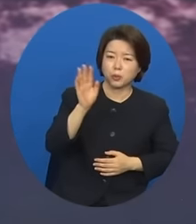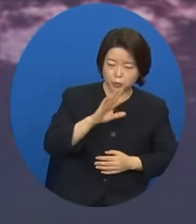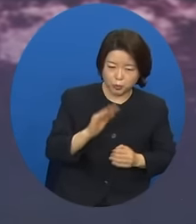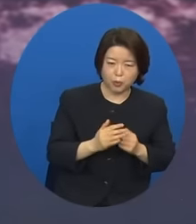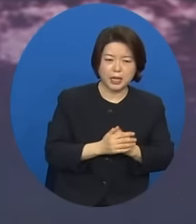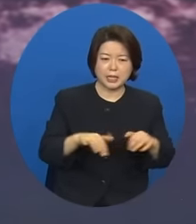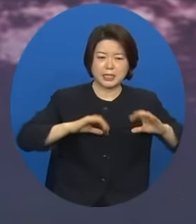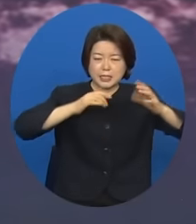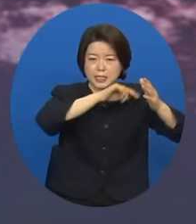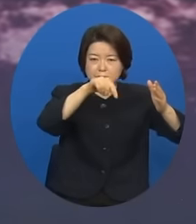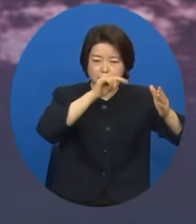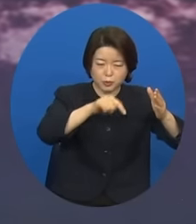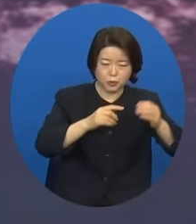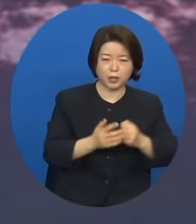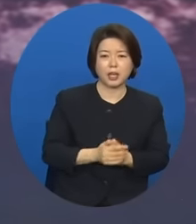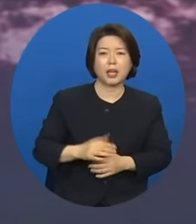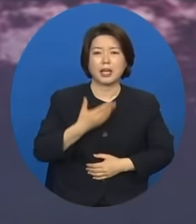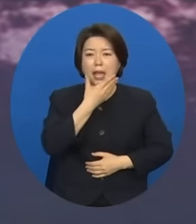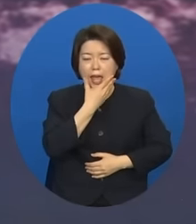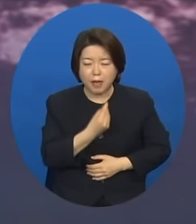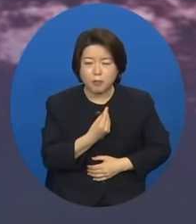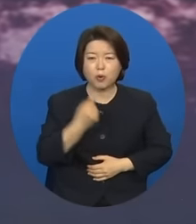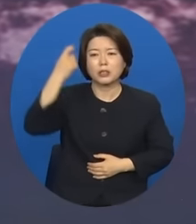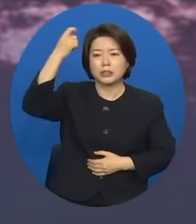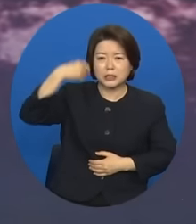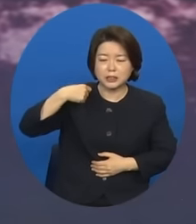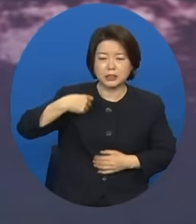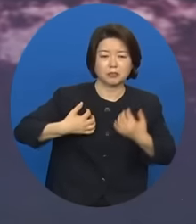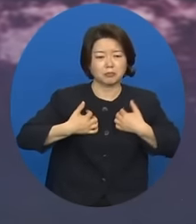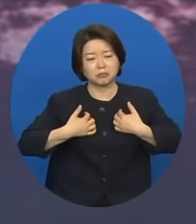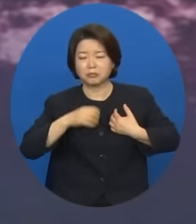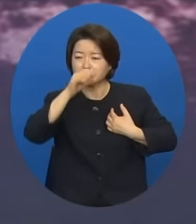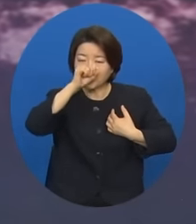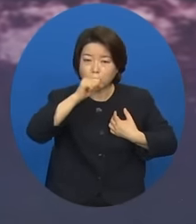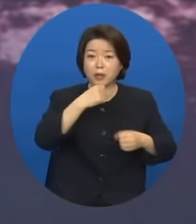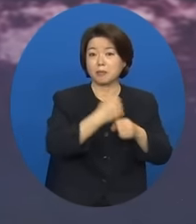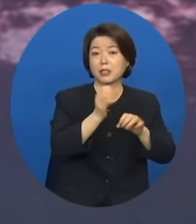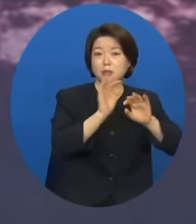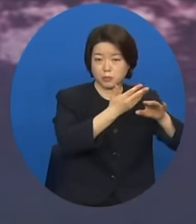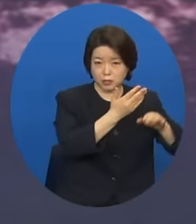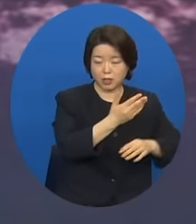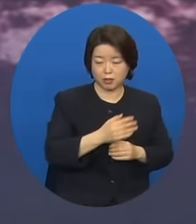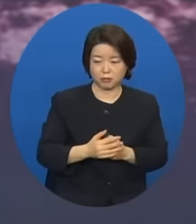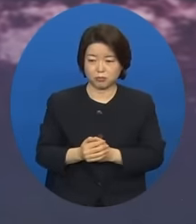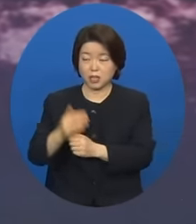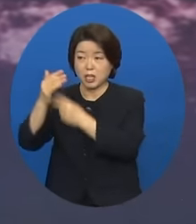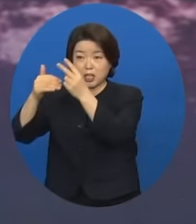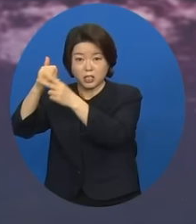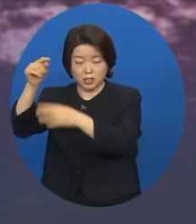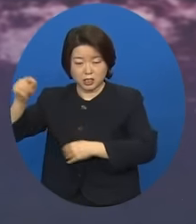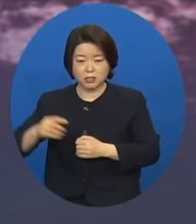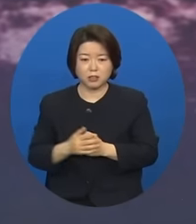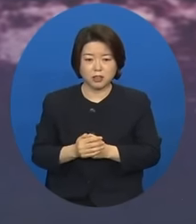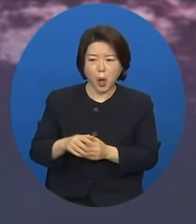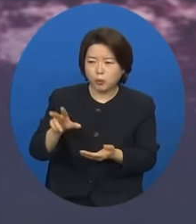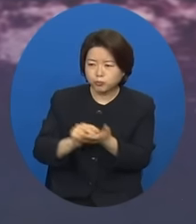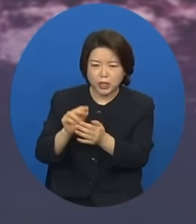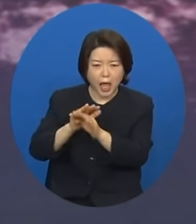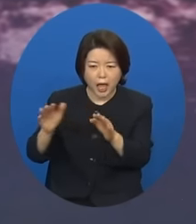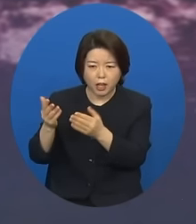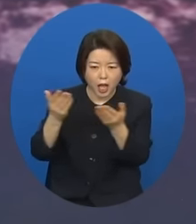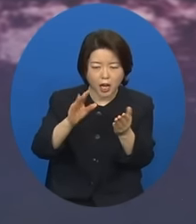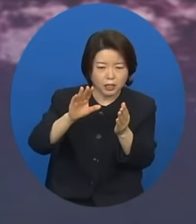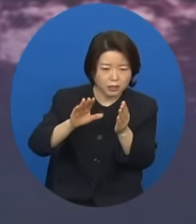기분 좋게 느끼게 하면 된다 세 번째 신은 문제를 해결할 때를 제하은 특별히 인간의 삶에 개입하지 않는다네